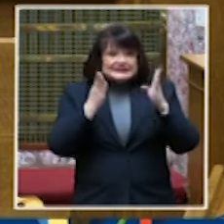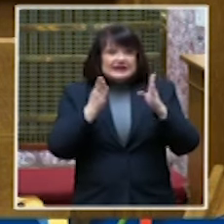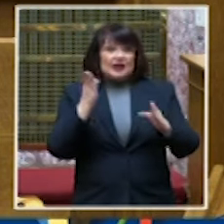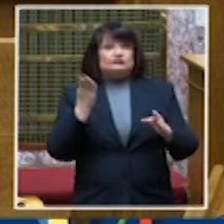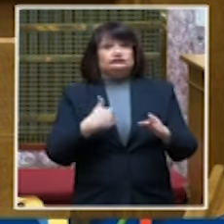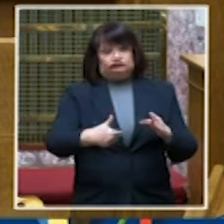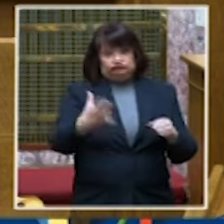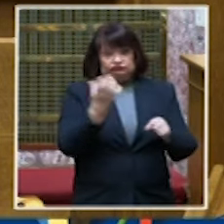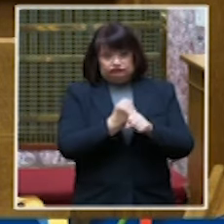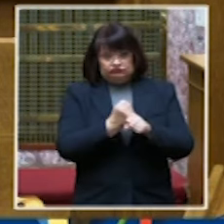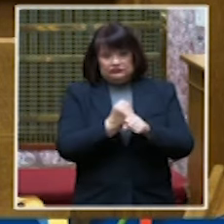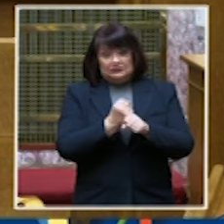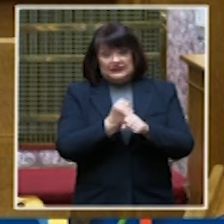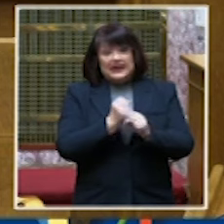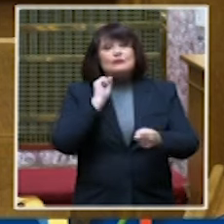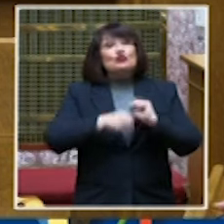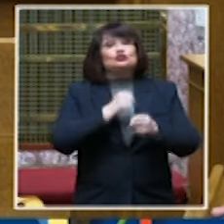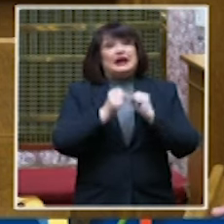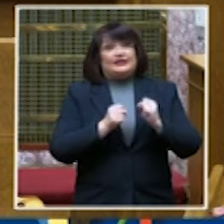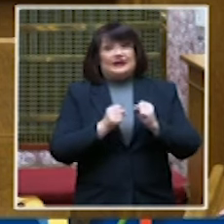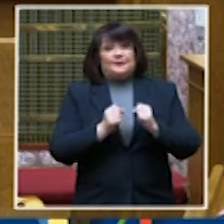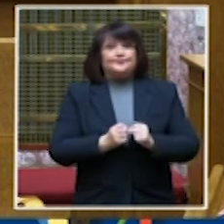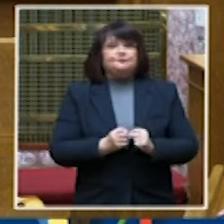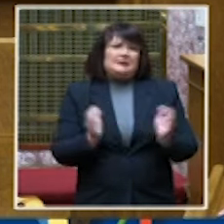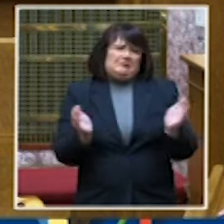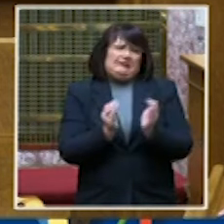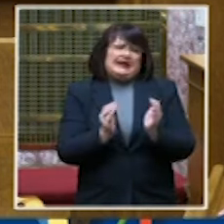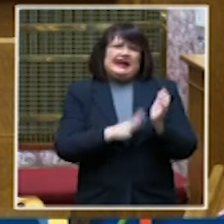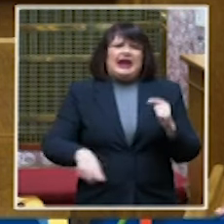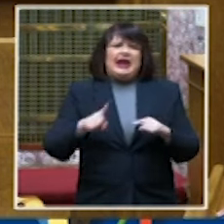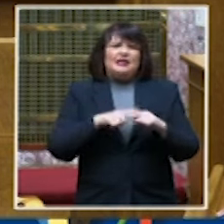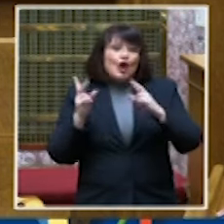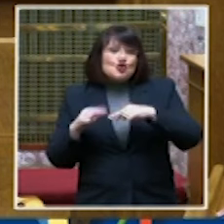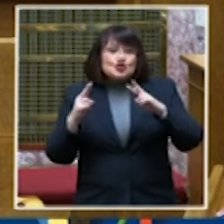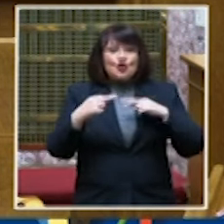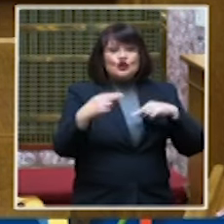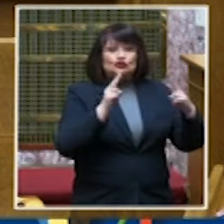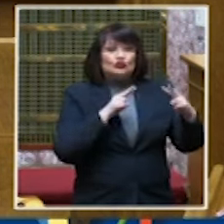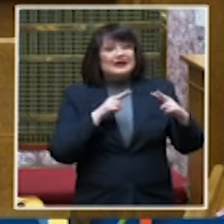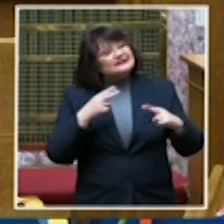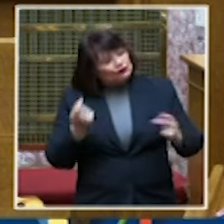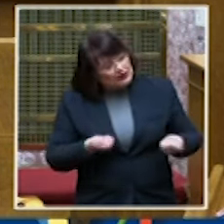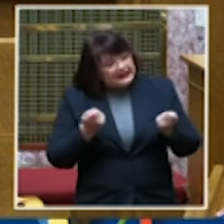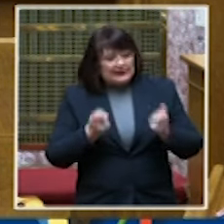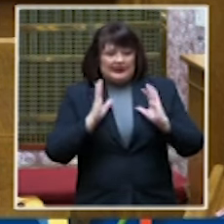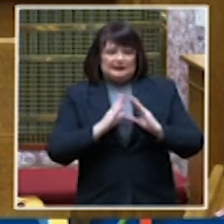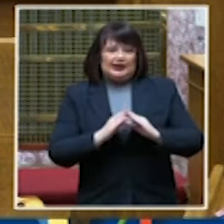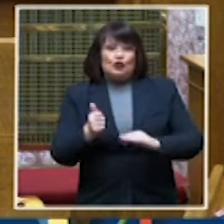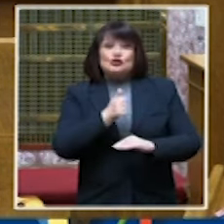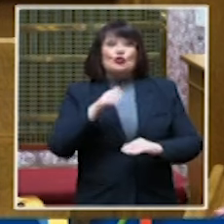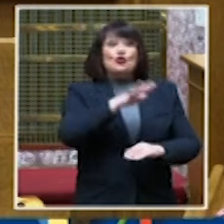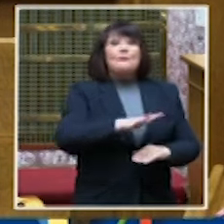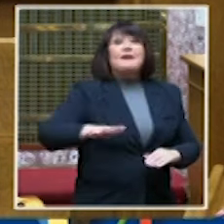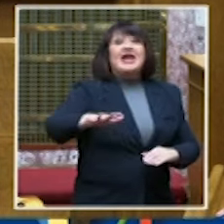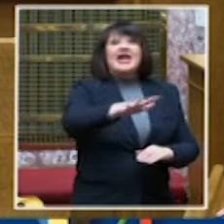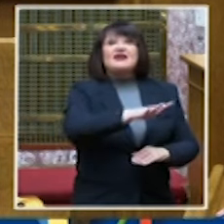επειδή είμαστε μικρή χώρα και γνωριζόμαστε, αυτό ισχύει. Όχι μόνο για την περιφέρεια και